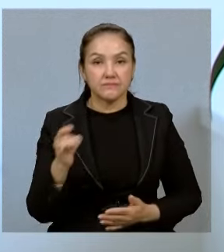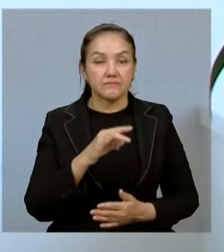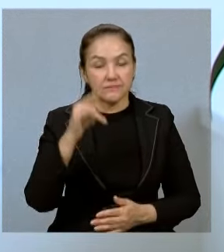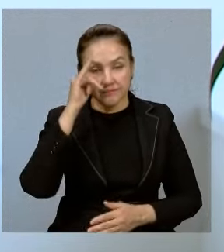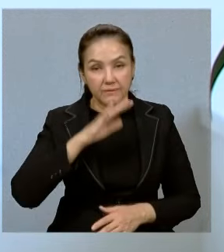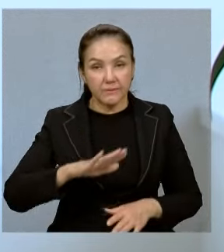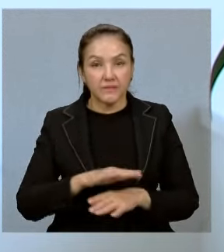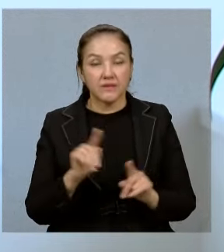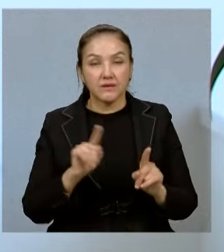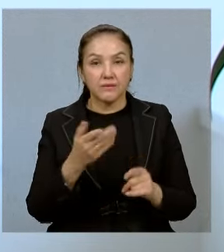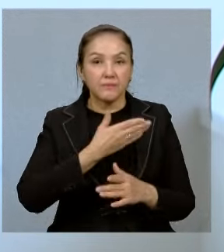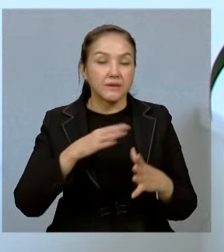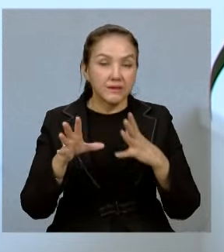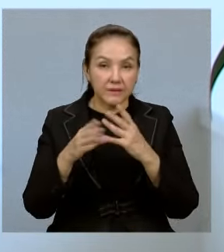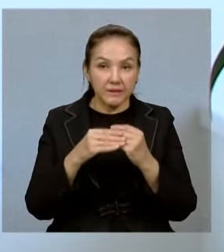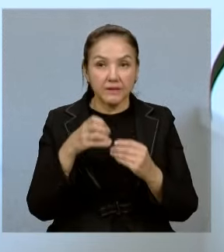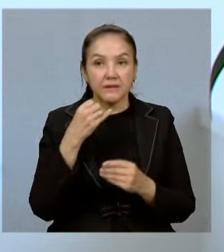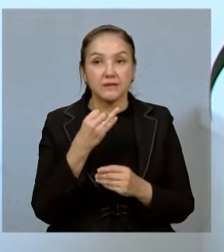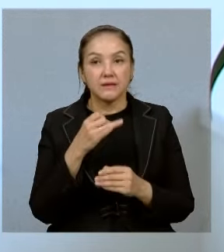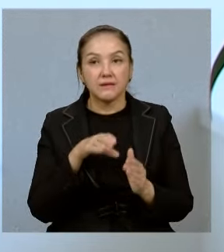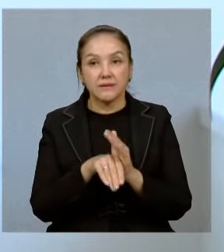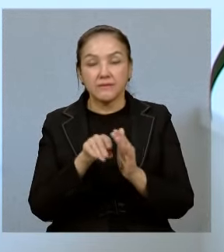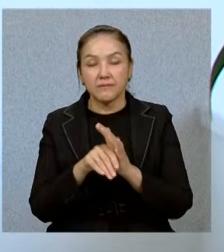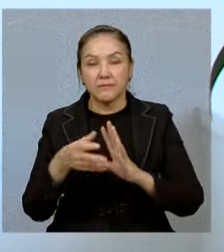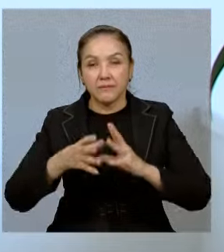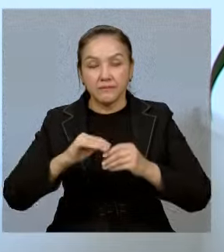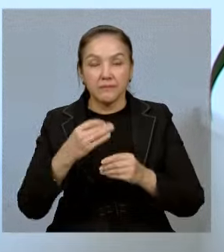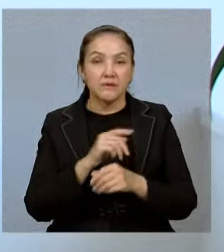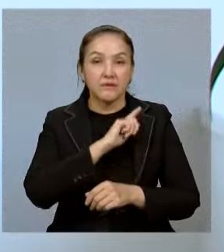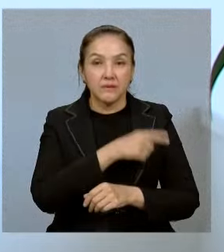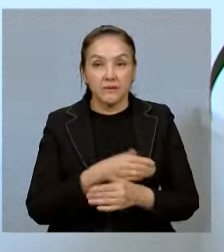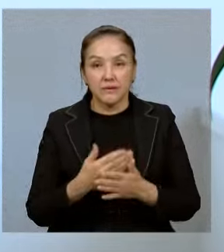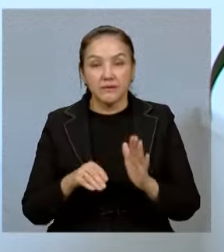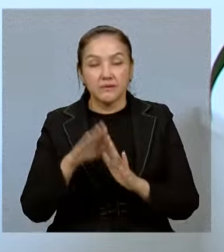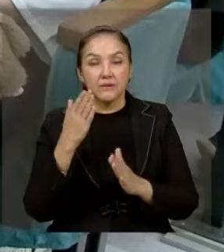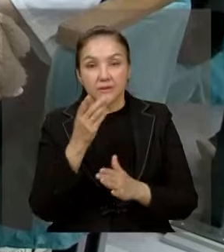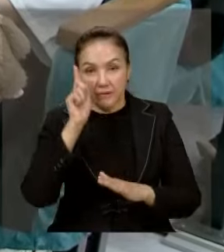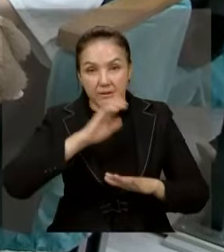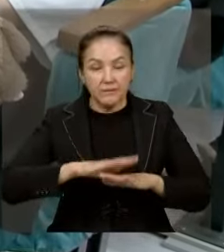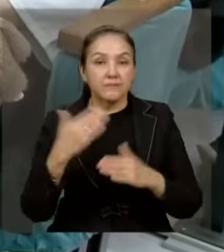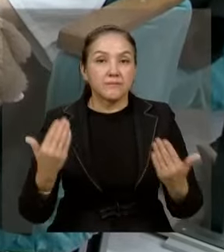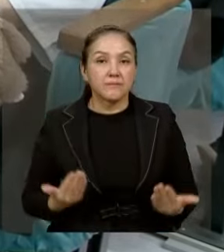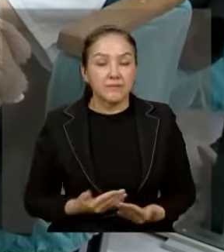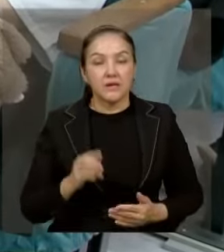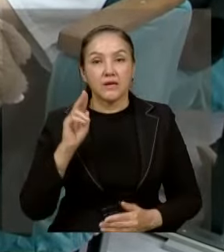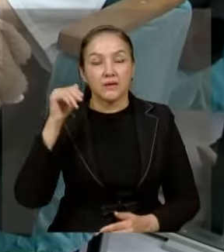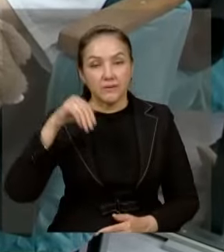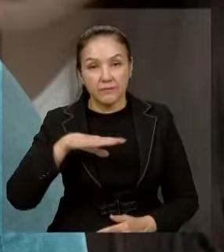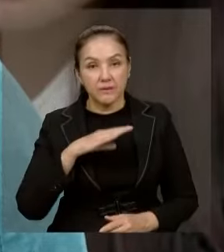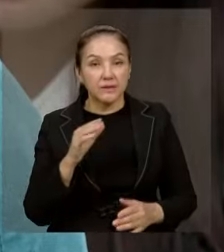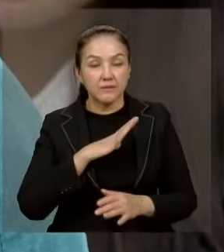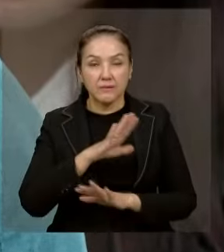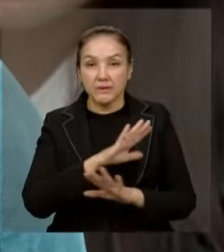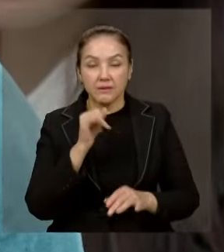Казахстан чтобы мы сплотились и вложили общие усилия для улучшения жизни в нашей стране как подчеркнул Кату кайф не